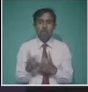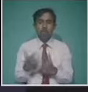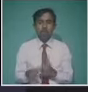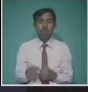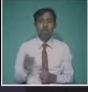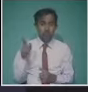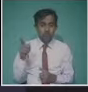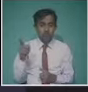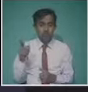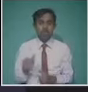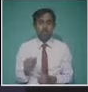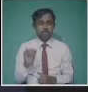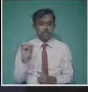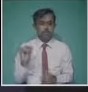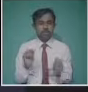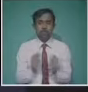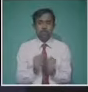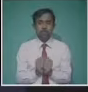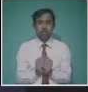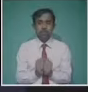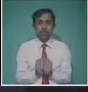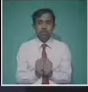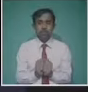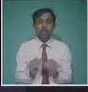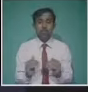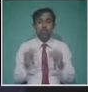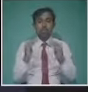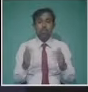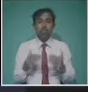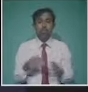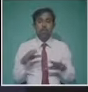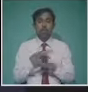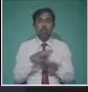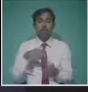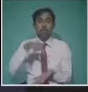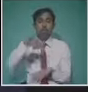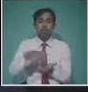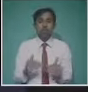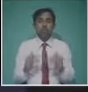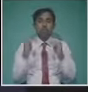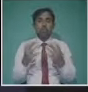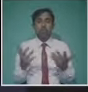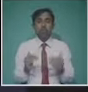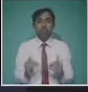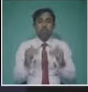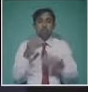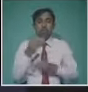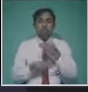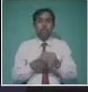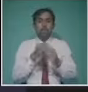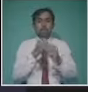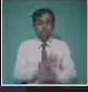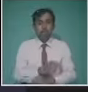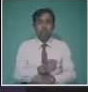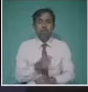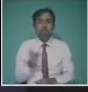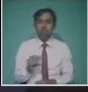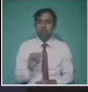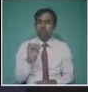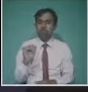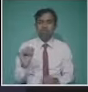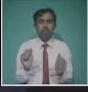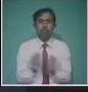මේ අසාධාරණ වෙන විශේෂයෙන්ම දියුණු වෙන්න තියෙන නගර දියුණු නොවන දියුණු වෙමින් යන ව්‍යාපාරිකයෝ කඩා වැටෙන මේ